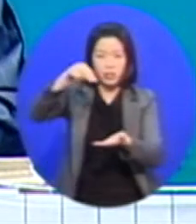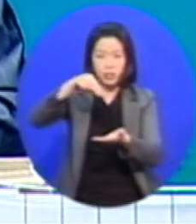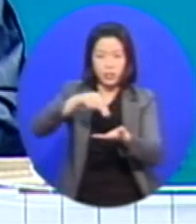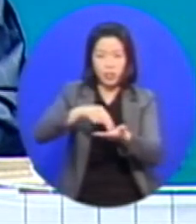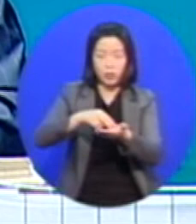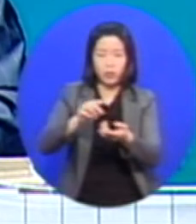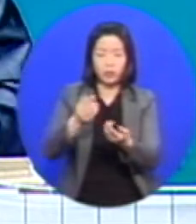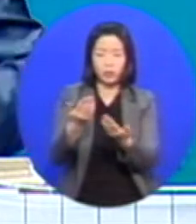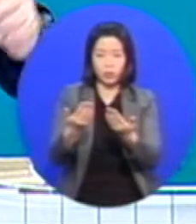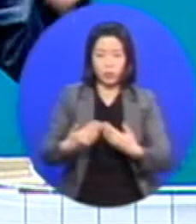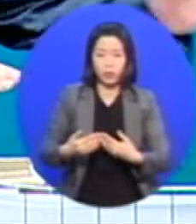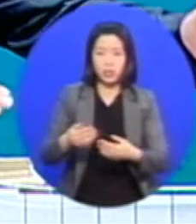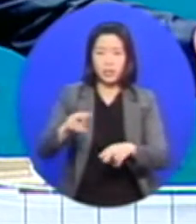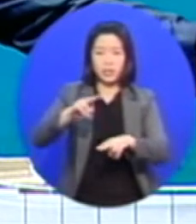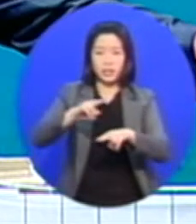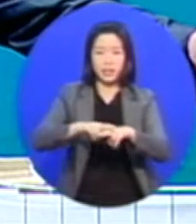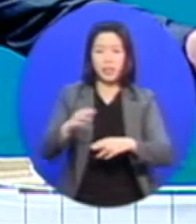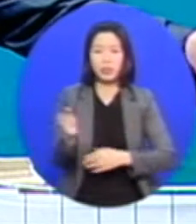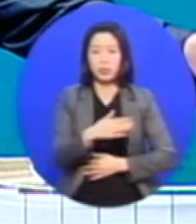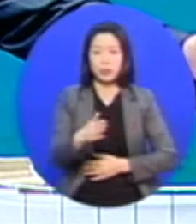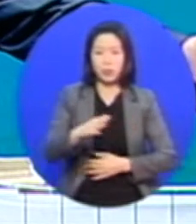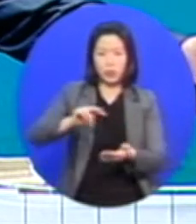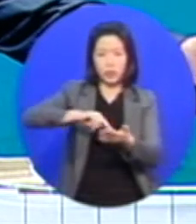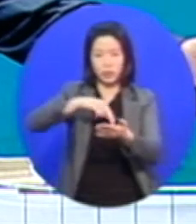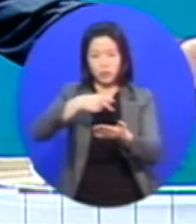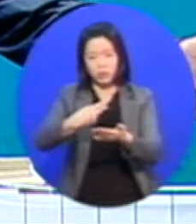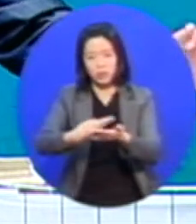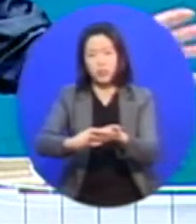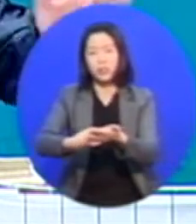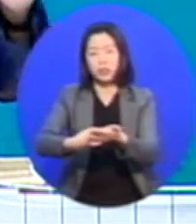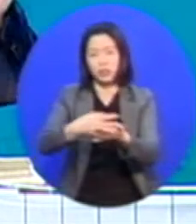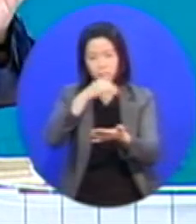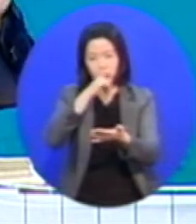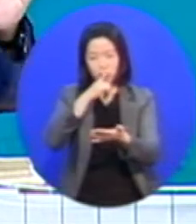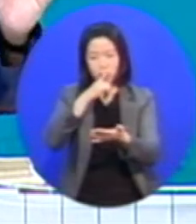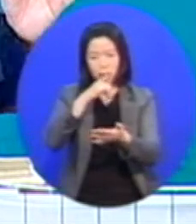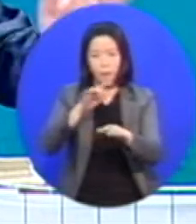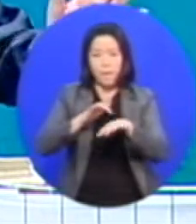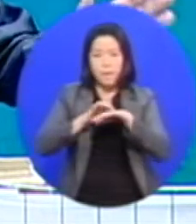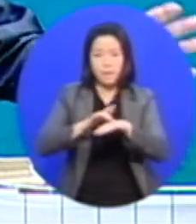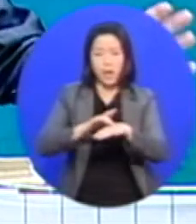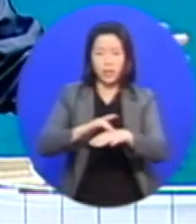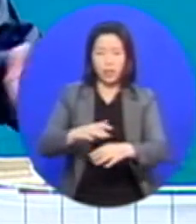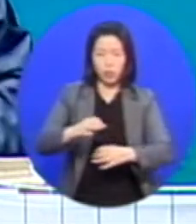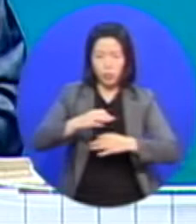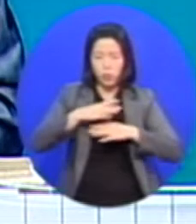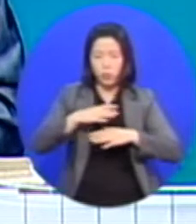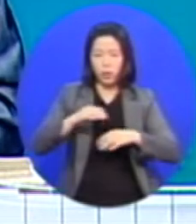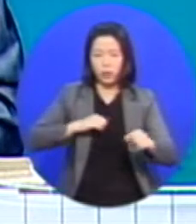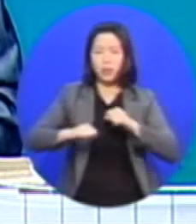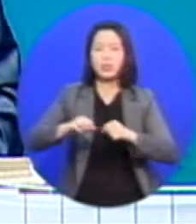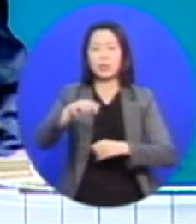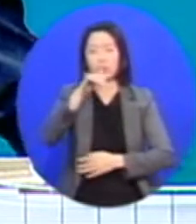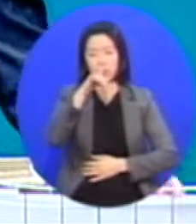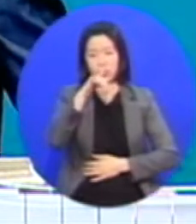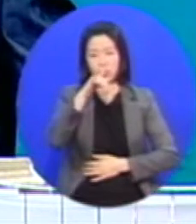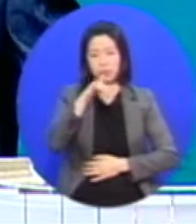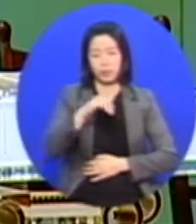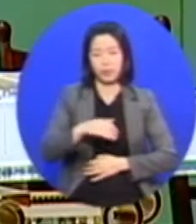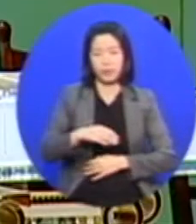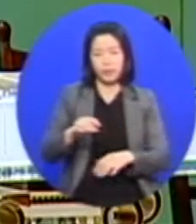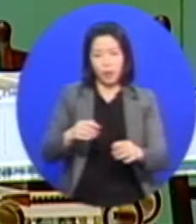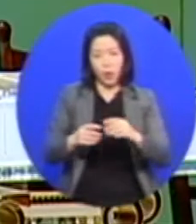거에요 완전체 쓰러져 있는 거예요 마귀가 얼마나 놀랍게 역사 고 있는지를 보셔야 되요